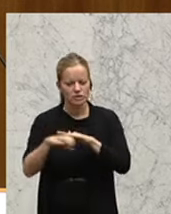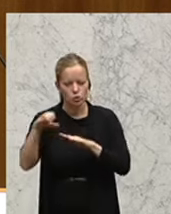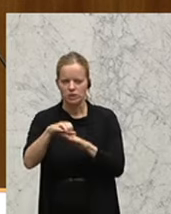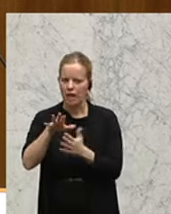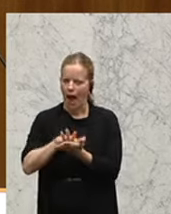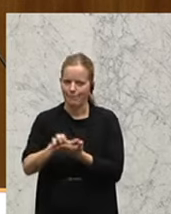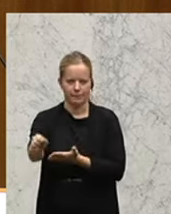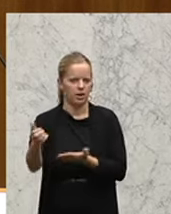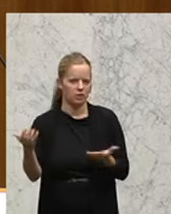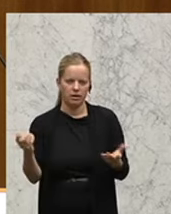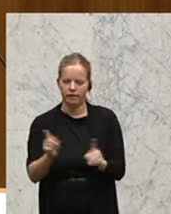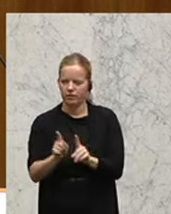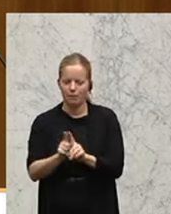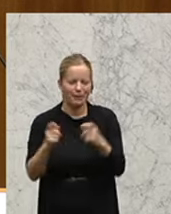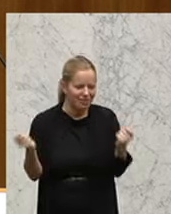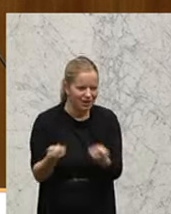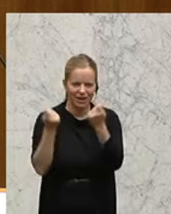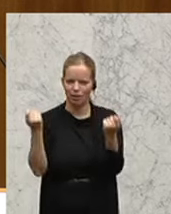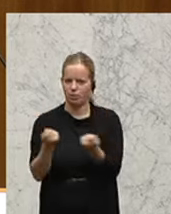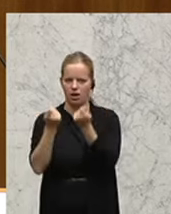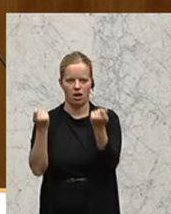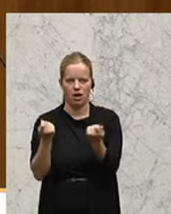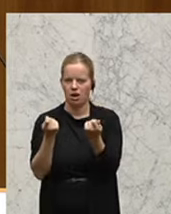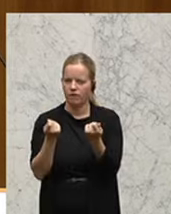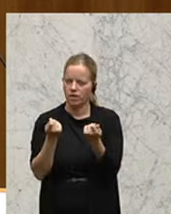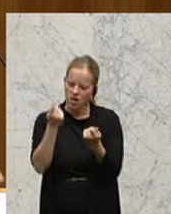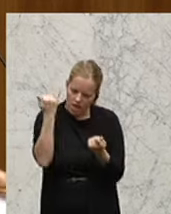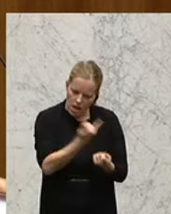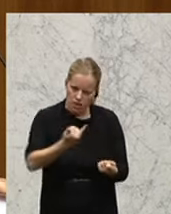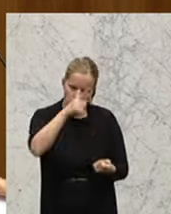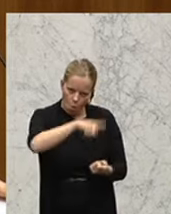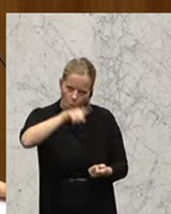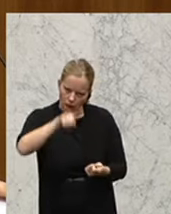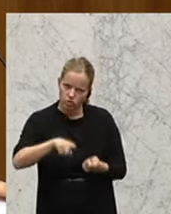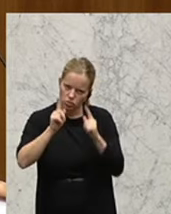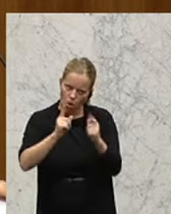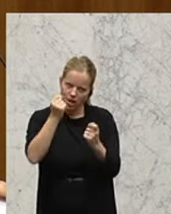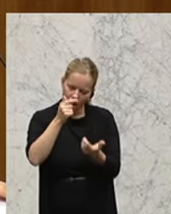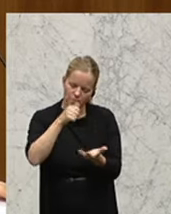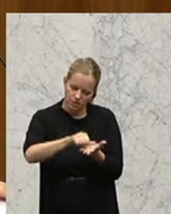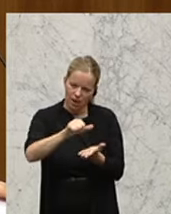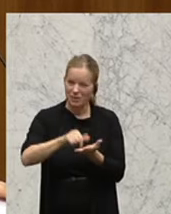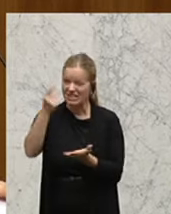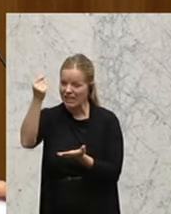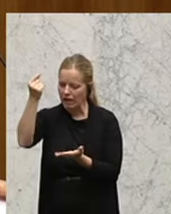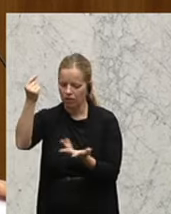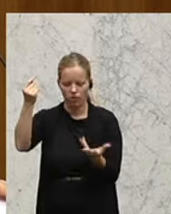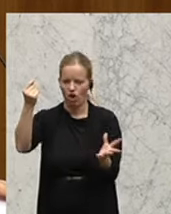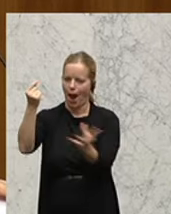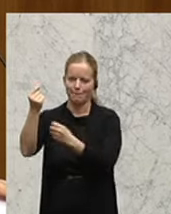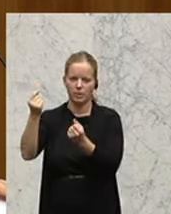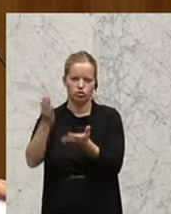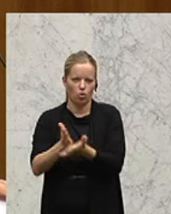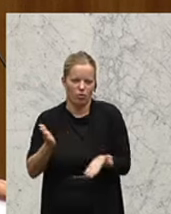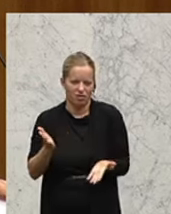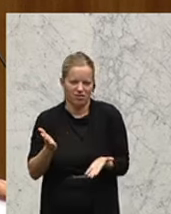die arbeitenden, erwerbstätigen Menschen in Österreich jeden Monat zahlen, fressen die weg. Und wenn man sich anschaut, wie das genau funktioniert,